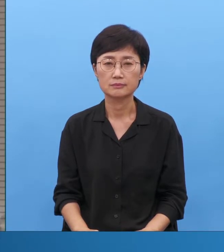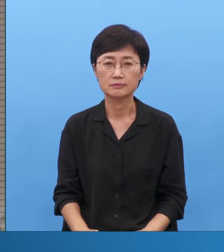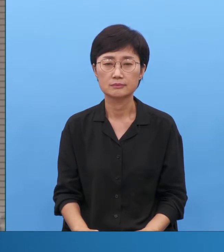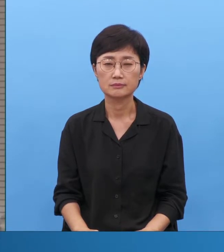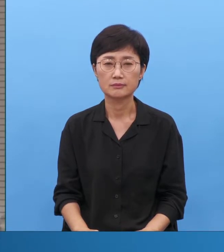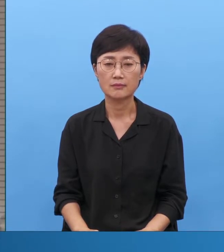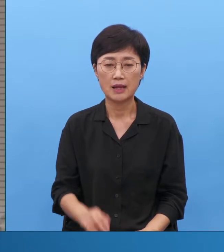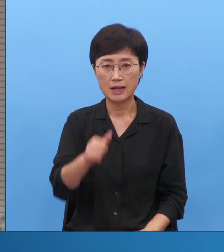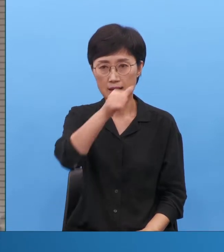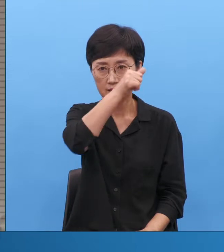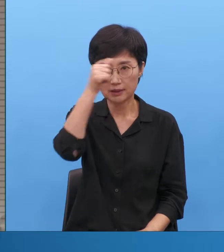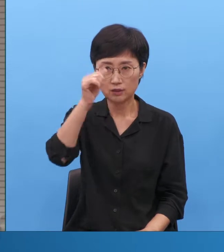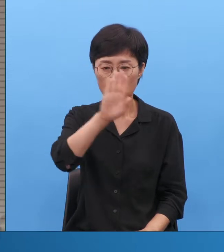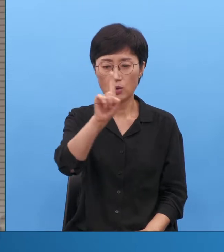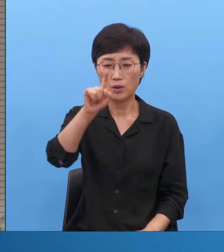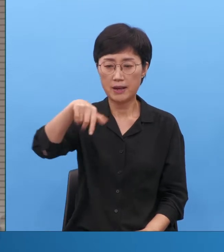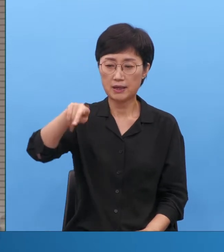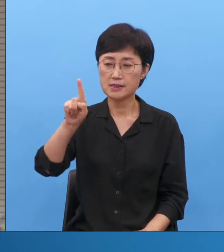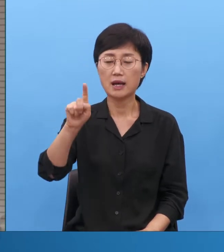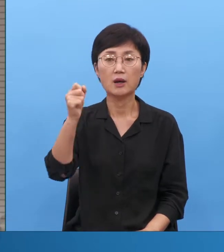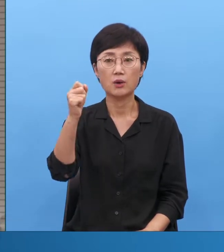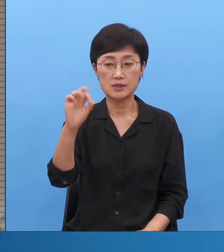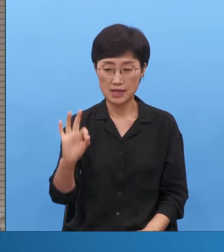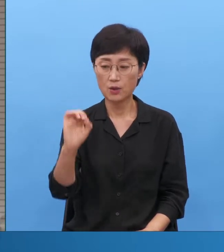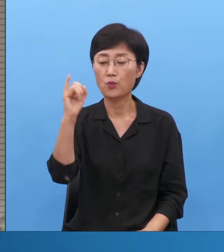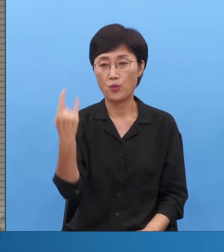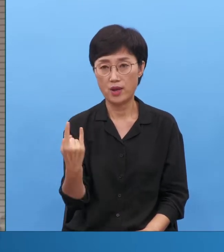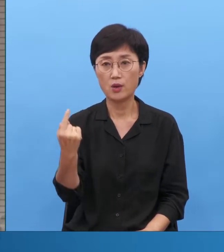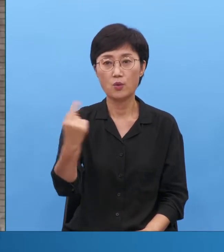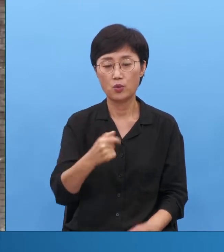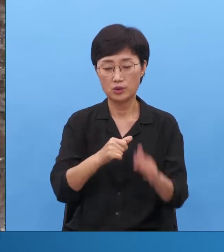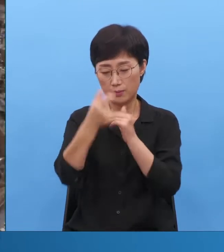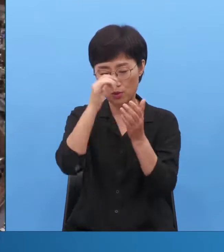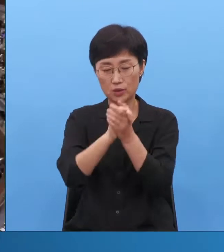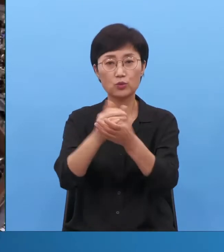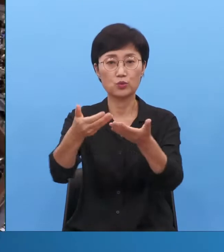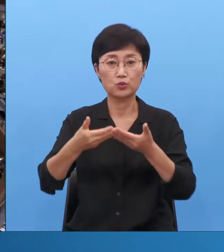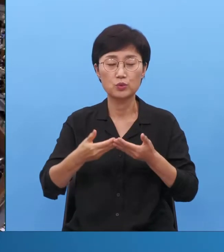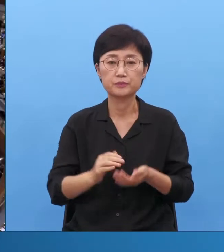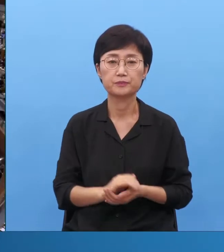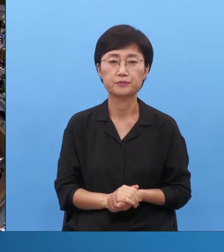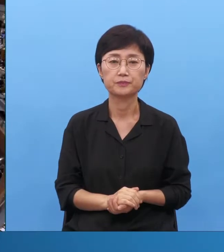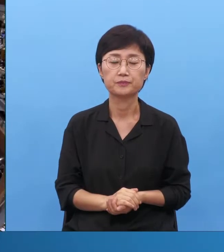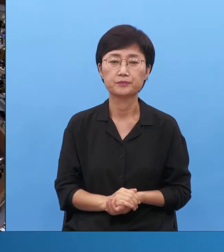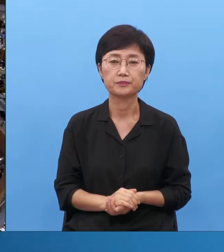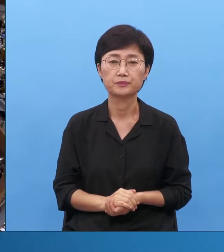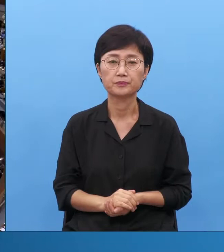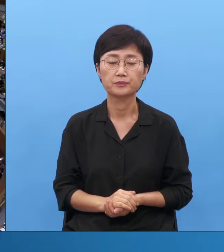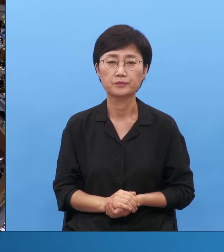박상혜 장로님 기도 인도해 주시겠습니다. Elder Park Sang-hye will lead us in prayer at this time.